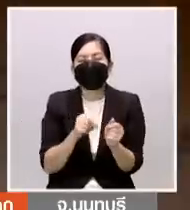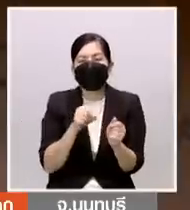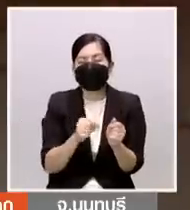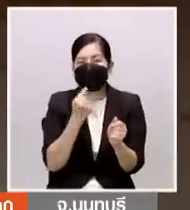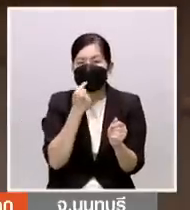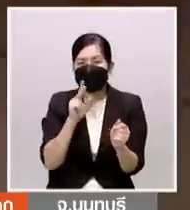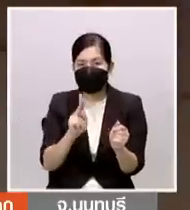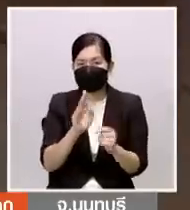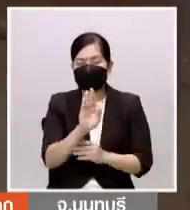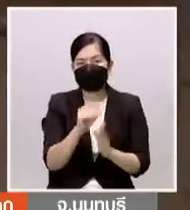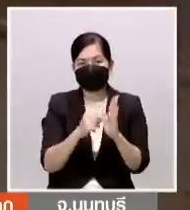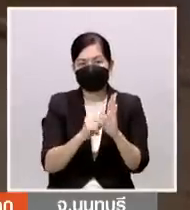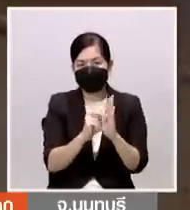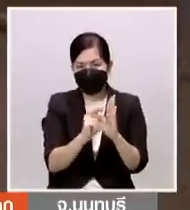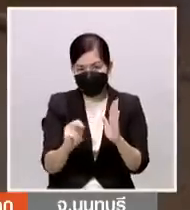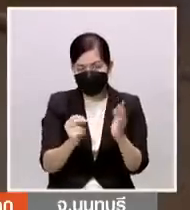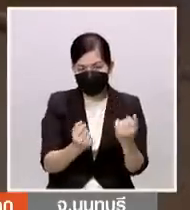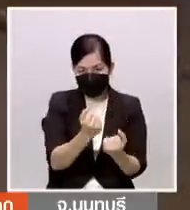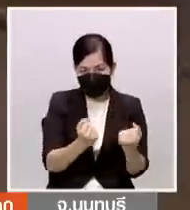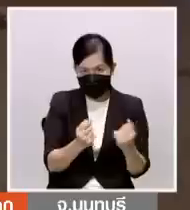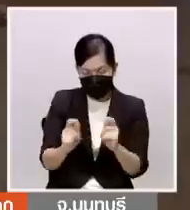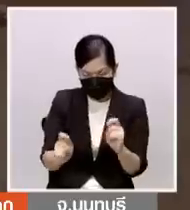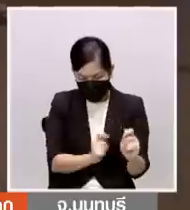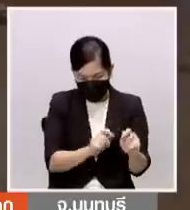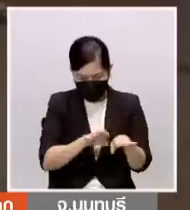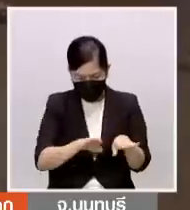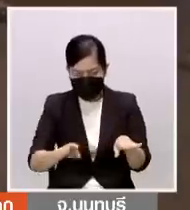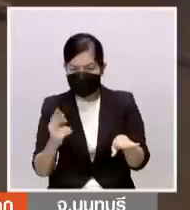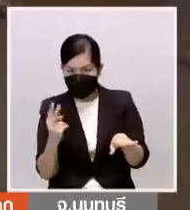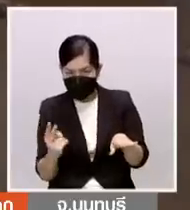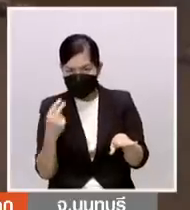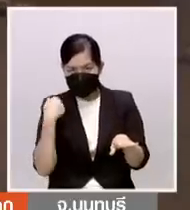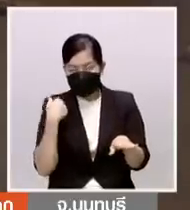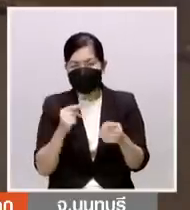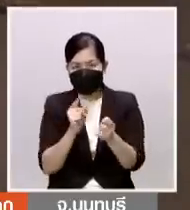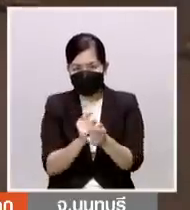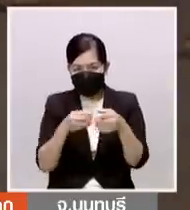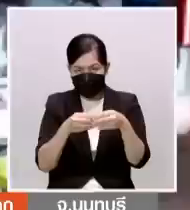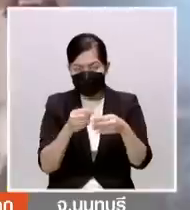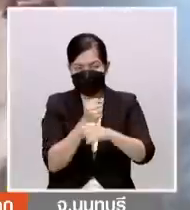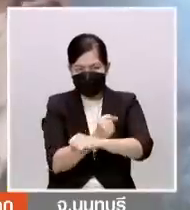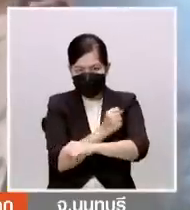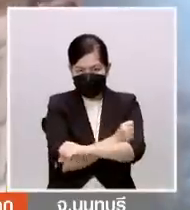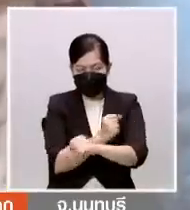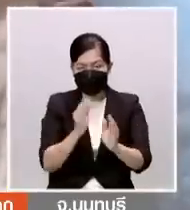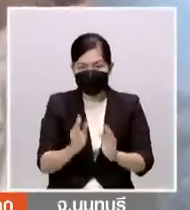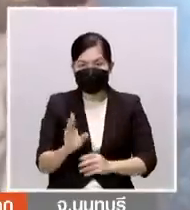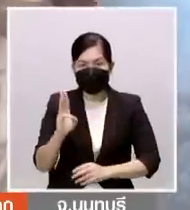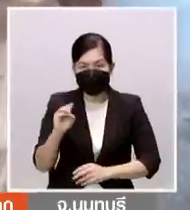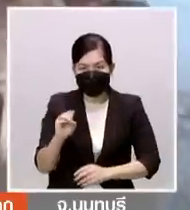มีรถตู้2คันจอดบริเวณหน้าโรงงานทอผ้าพบแรงงานประเทศเพื่อนบ้านกว่า60คนค่ะ